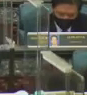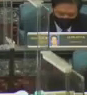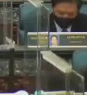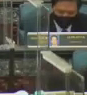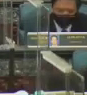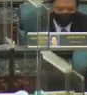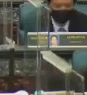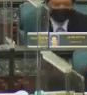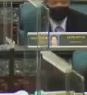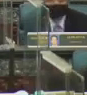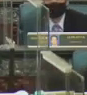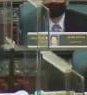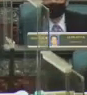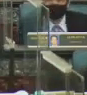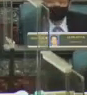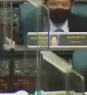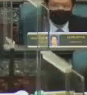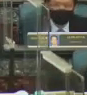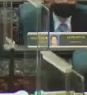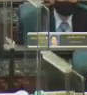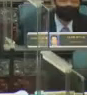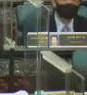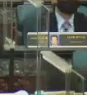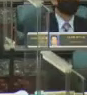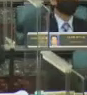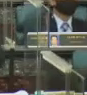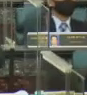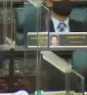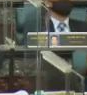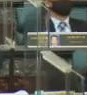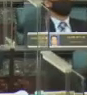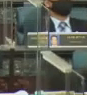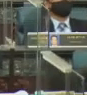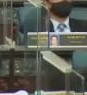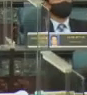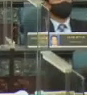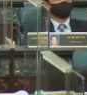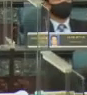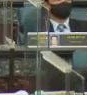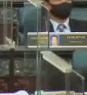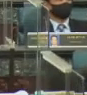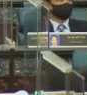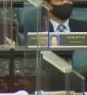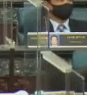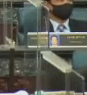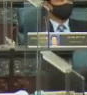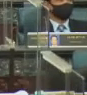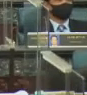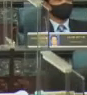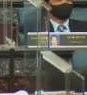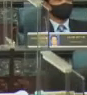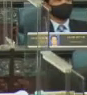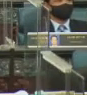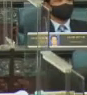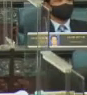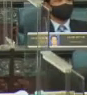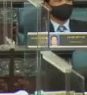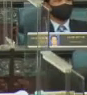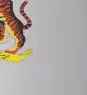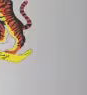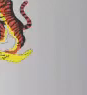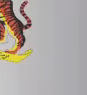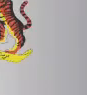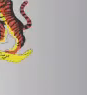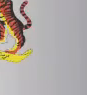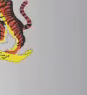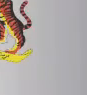kita teruskan. Saya rasa dalam benda yang penting. Gulung. Ya, Menteri. Di atas pentas ini, Menteri. Kita sedang disaksikan rakyat Malaysia.